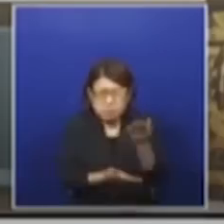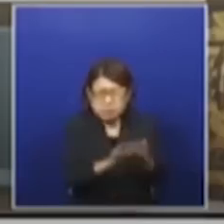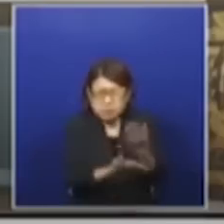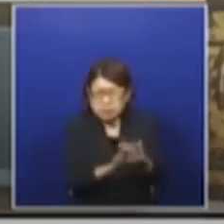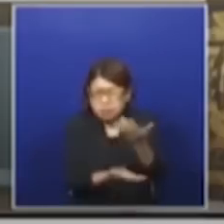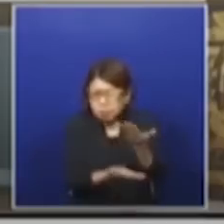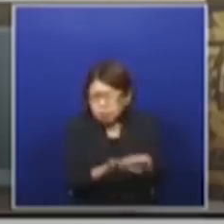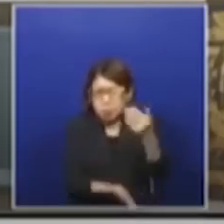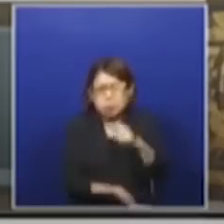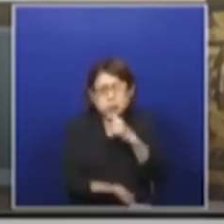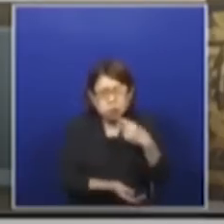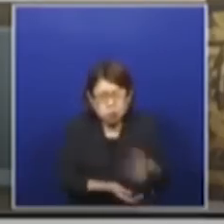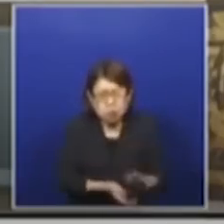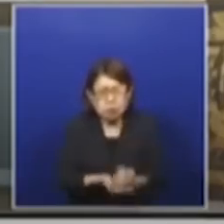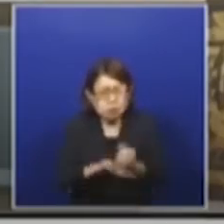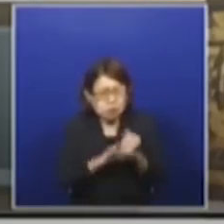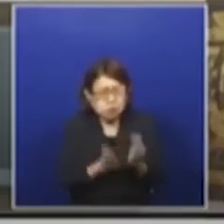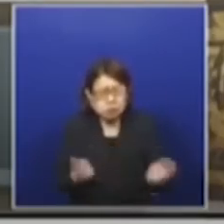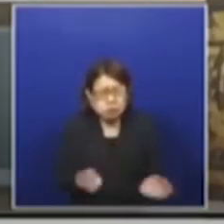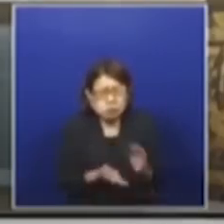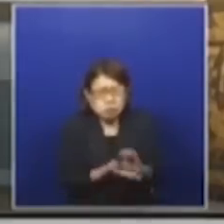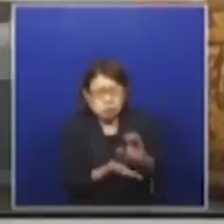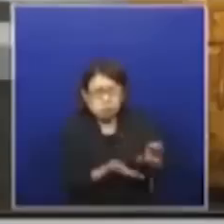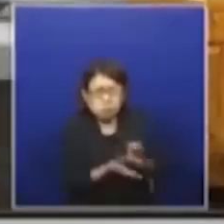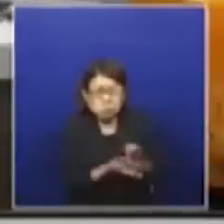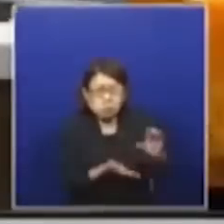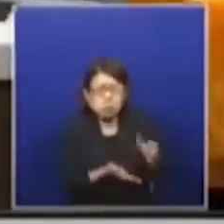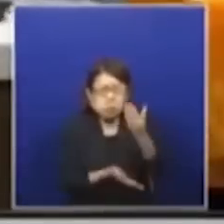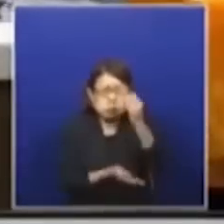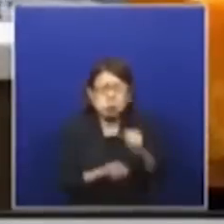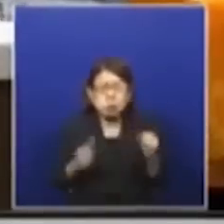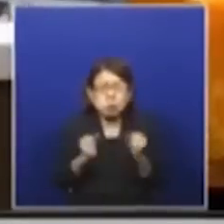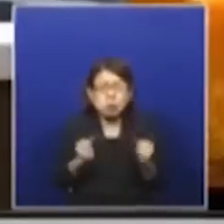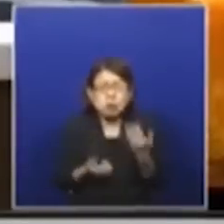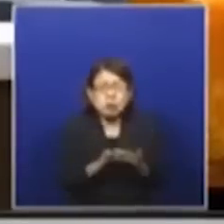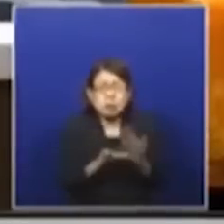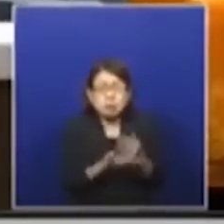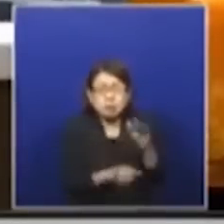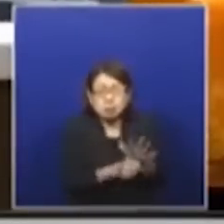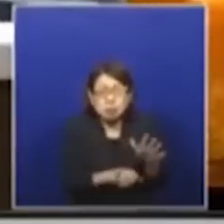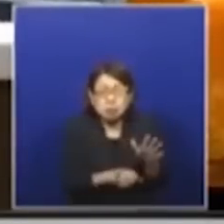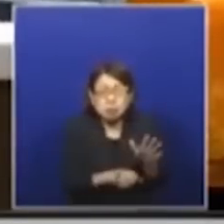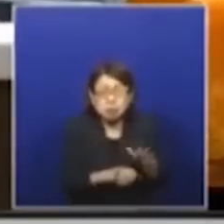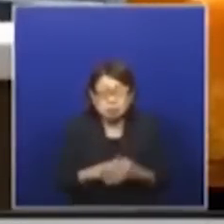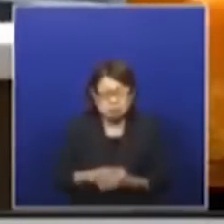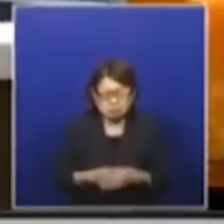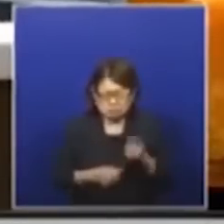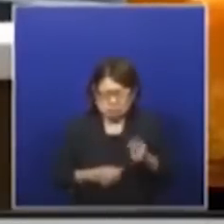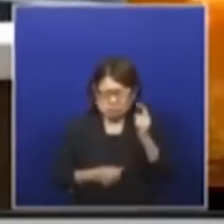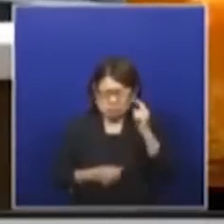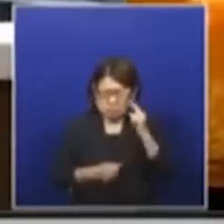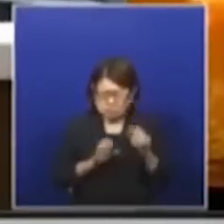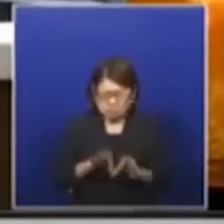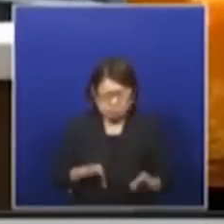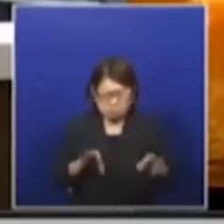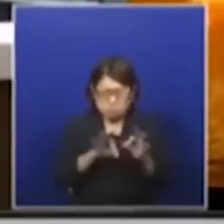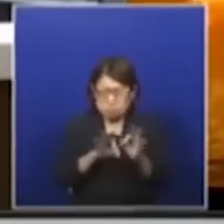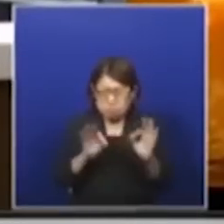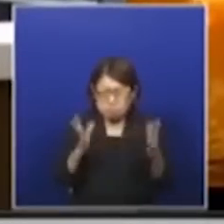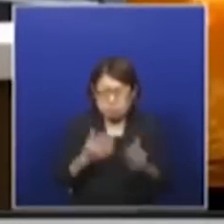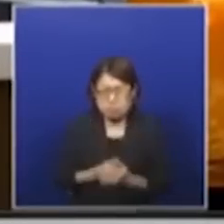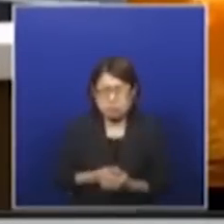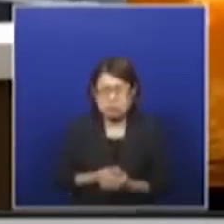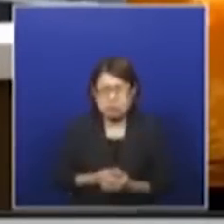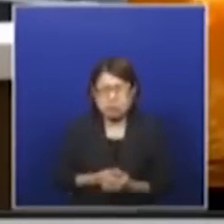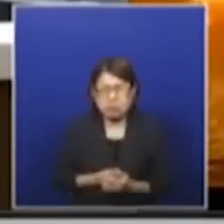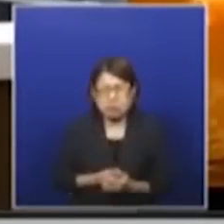ษฐีกลัวเศรษฐีเขาจะไม่มีเงินใช้หนี้ผมคิดว่ามันไม่จำเป็นเลยครับคนที่ไม่มีสายป่าน